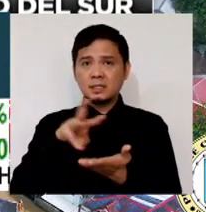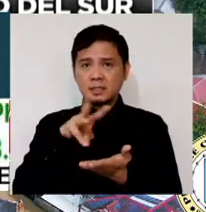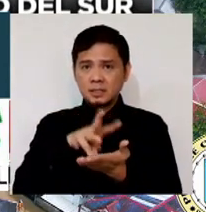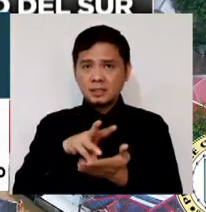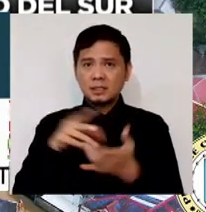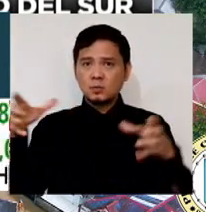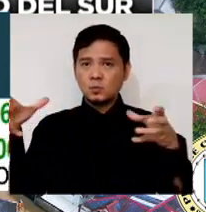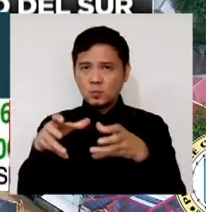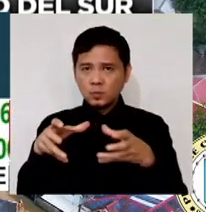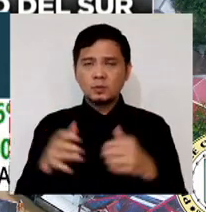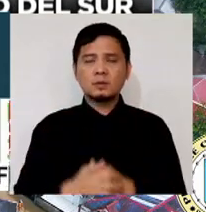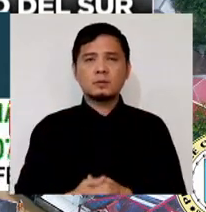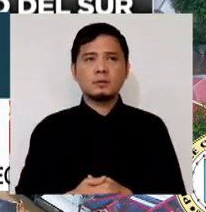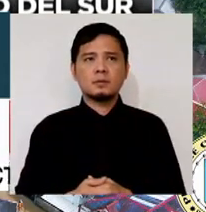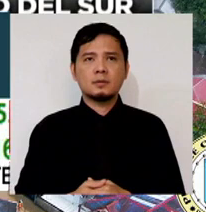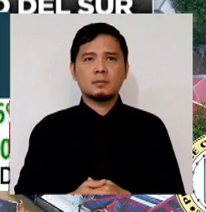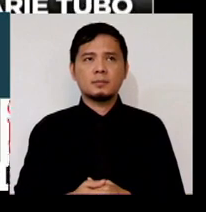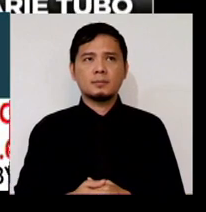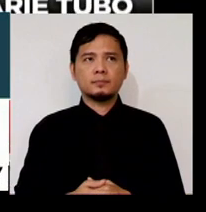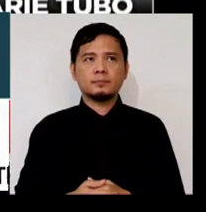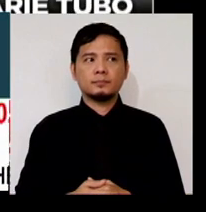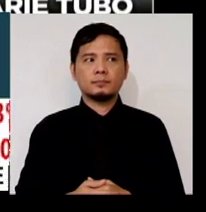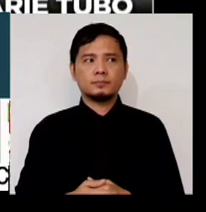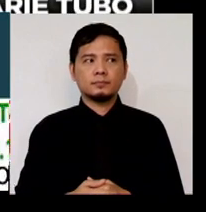So, by